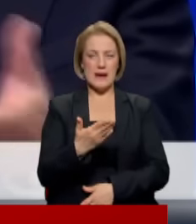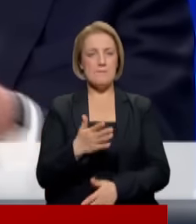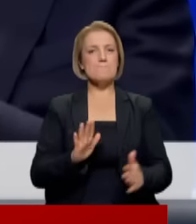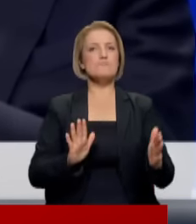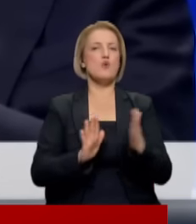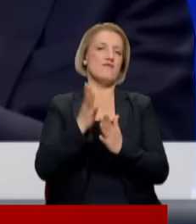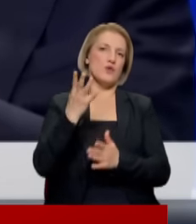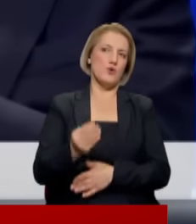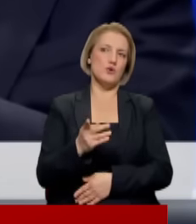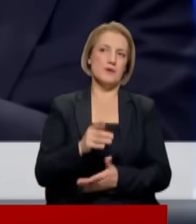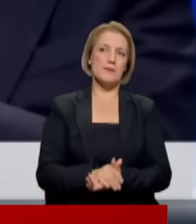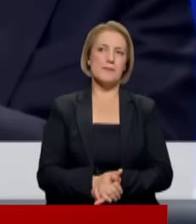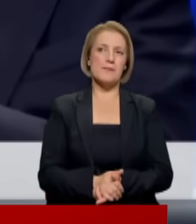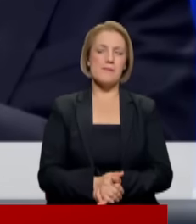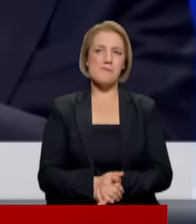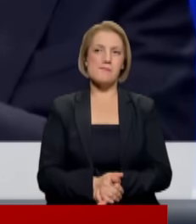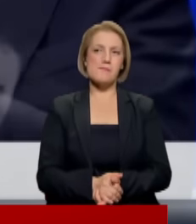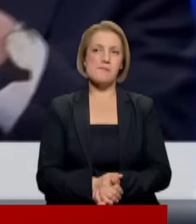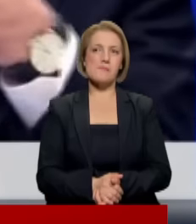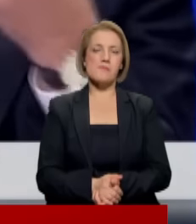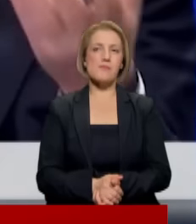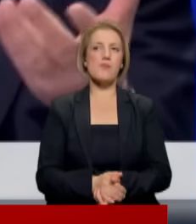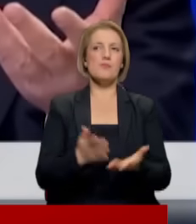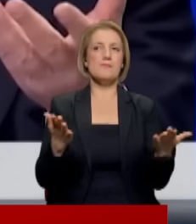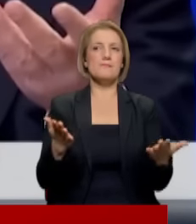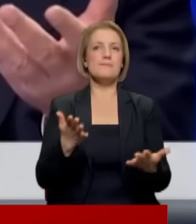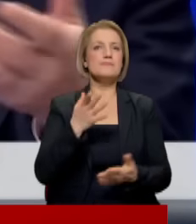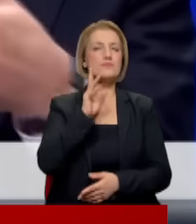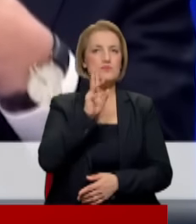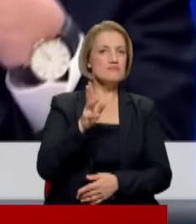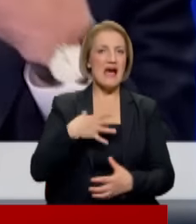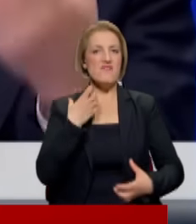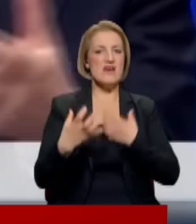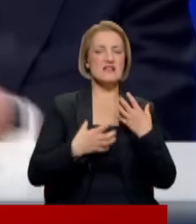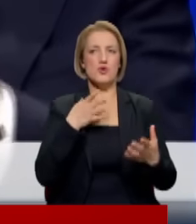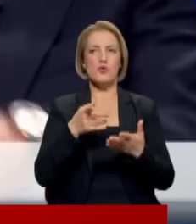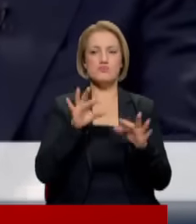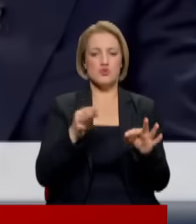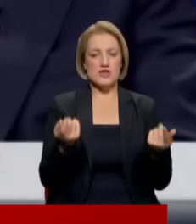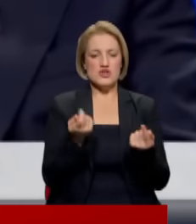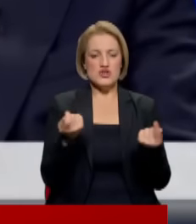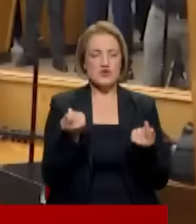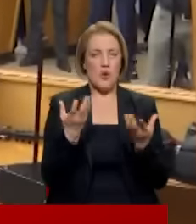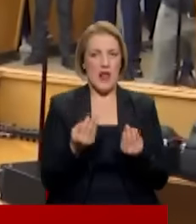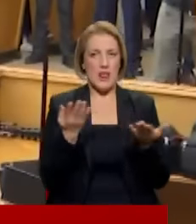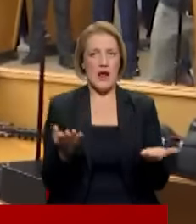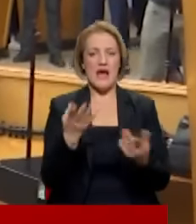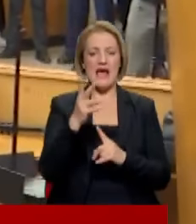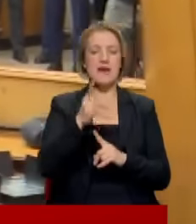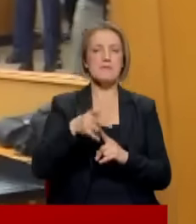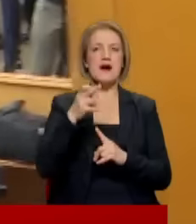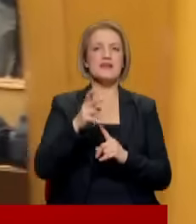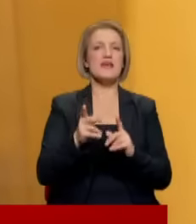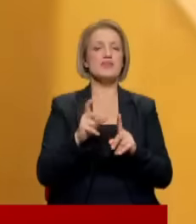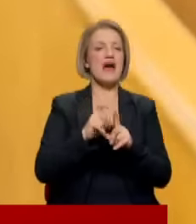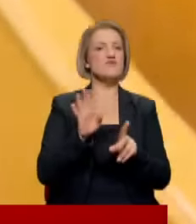muhalefet oluyor kontrolsüz beyanlarıyla iştahı kabarıyor E bugün iş başında bulunanlar iyi parti lideri